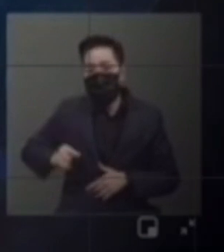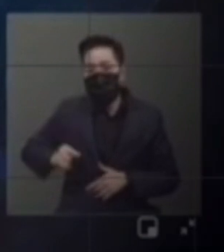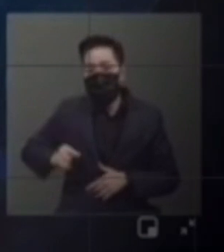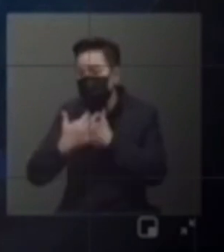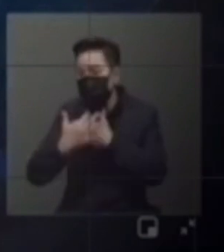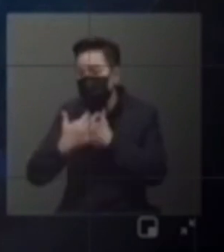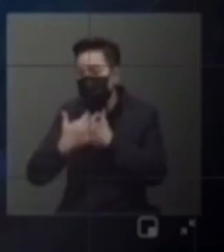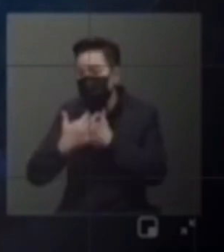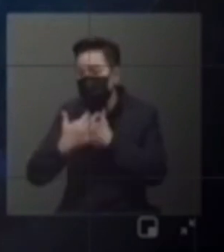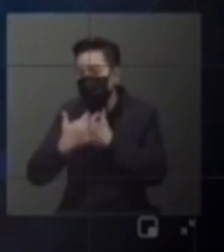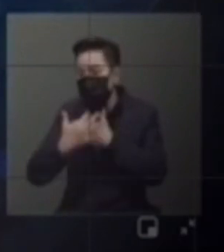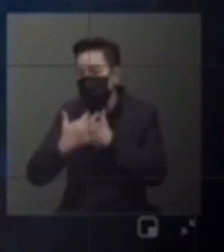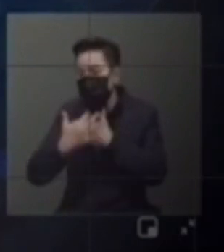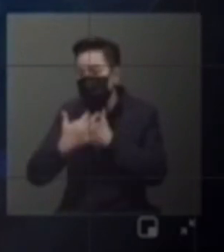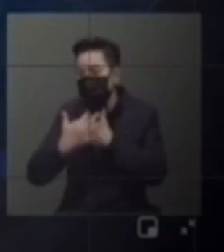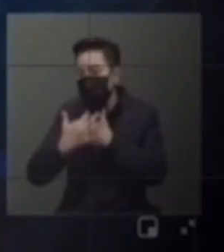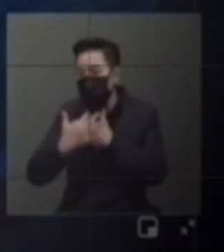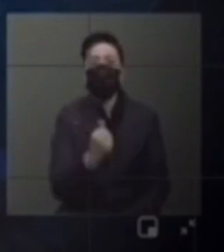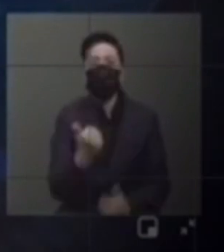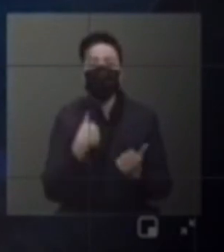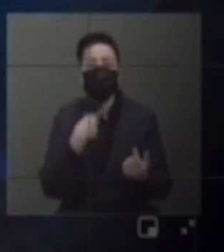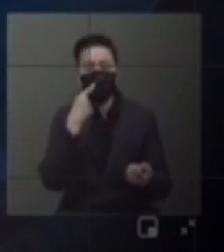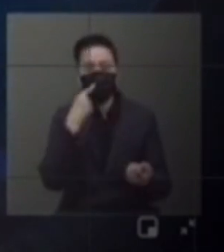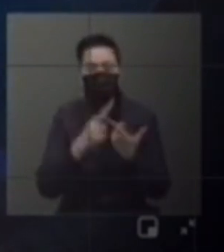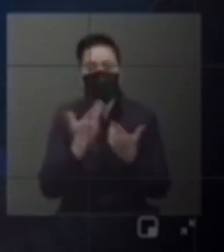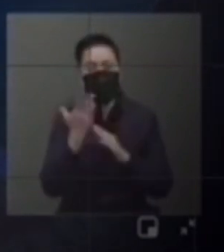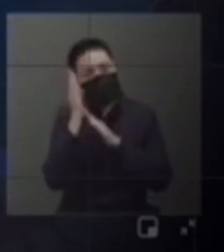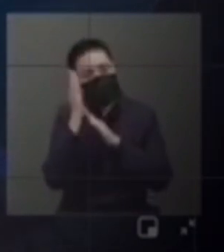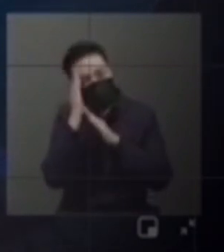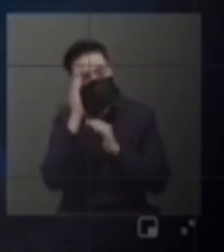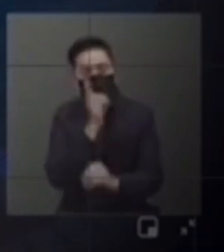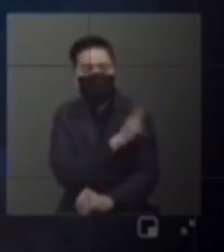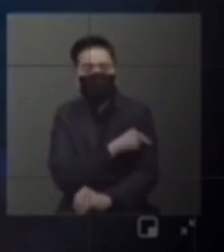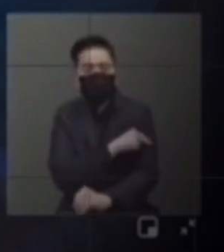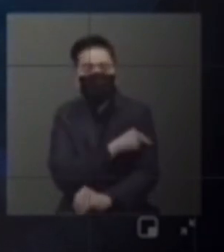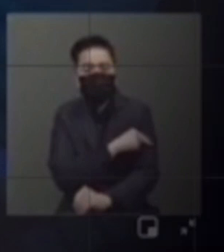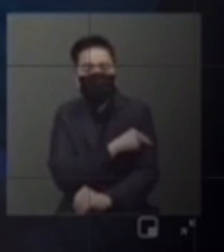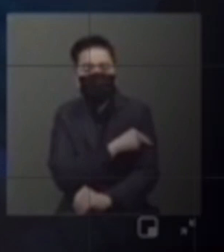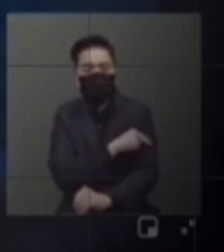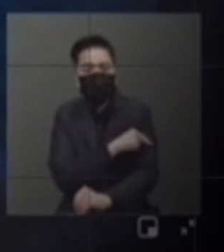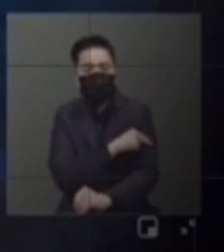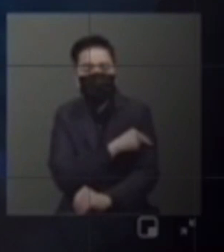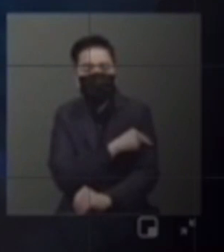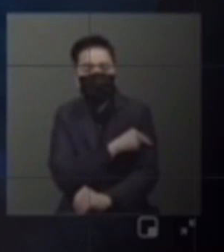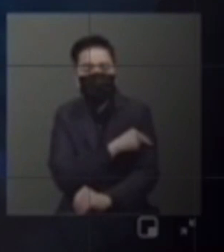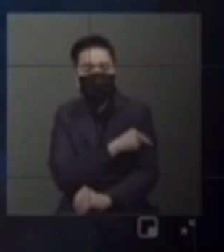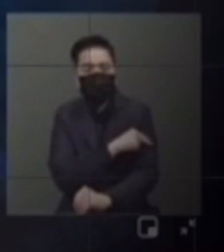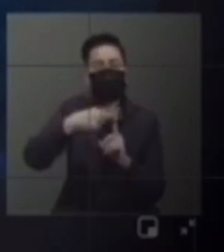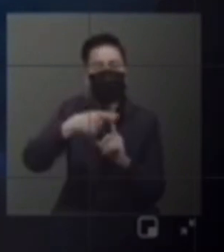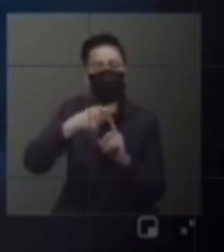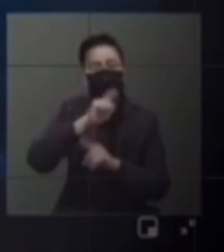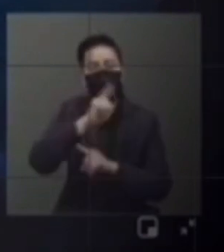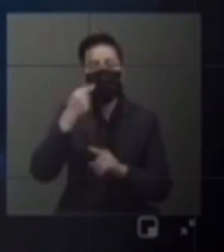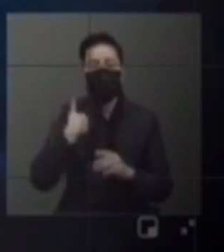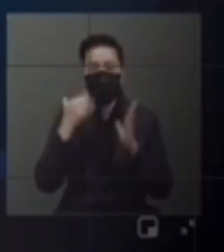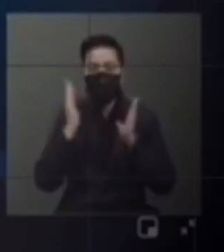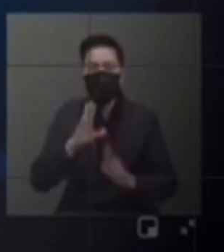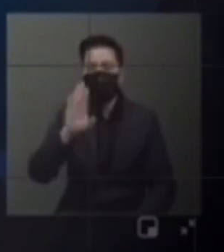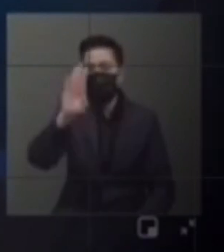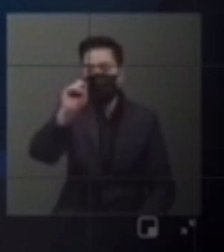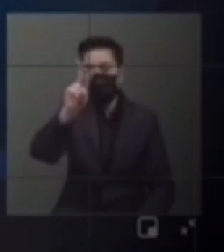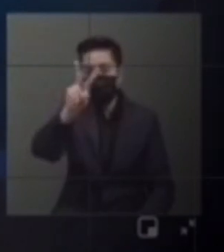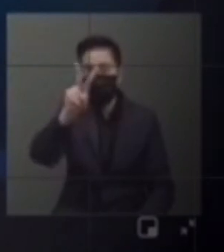คะในการนับจำนวนวันนอนโรงพยาบาลนะคะจะเห็นว่ามีมากถึง42รายนะค